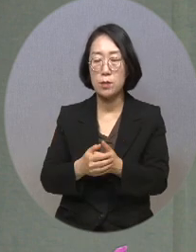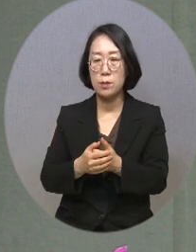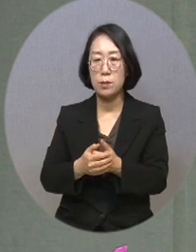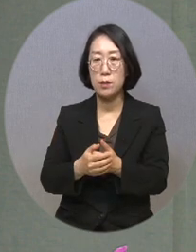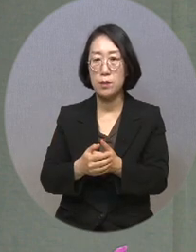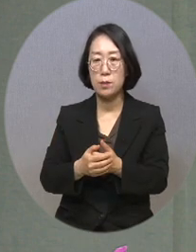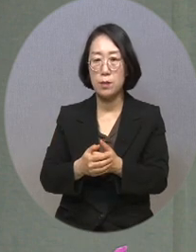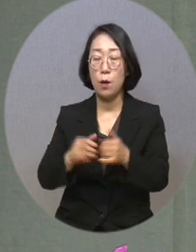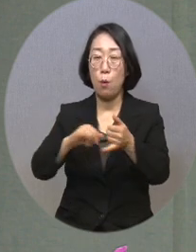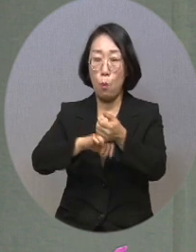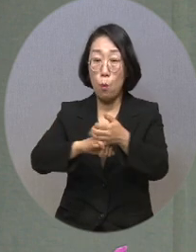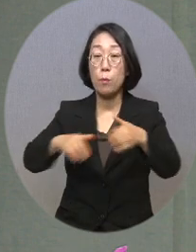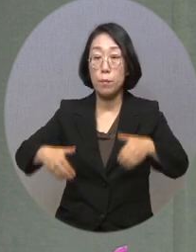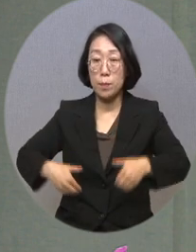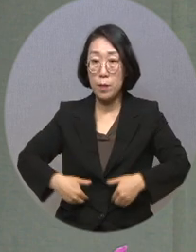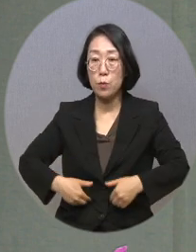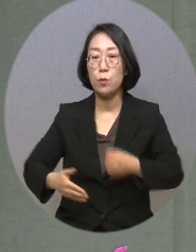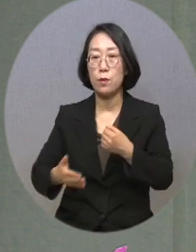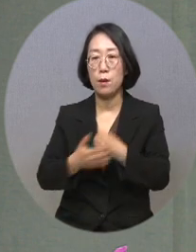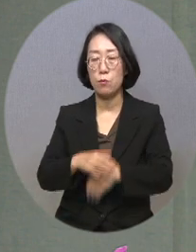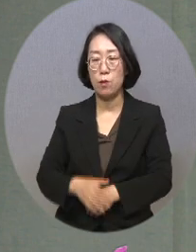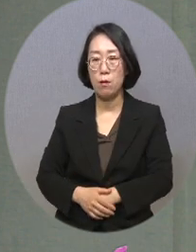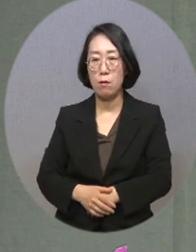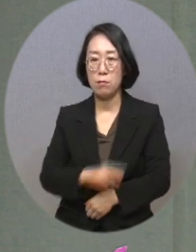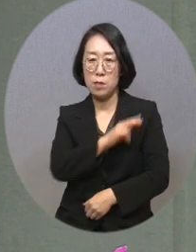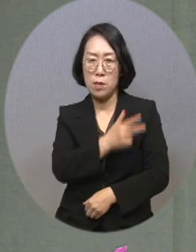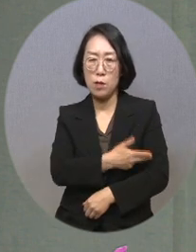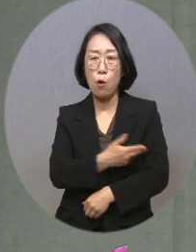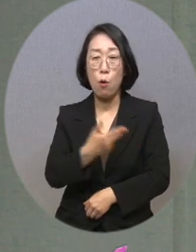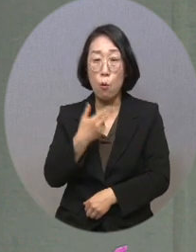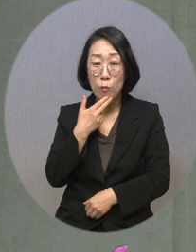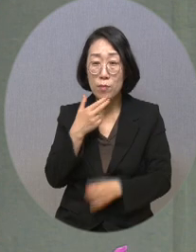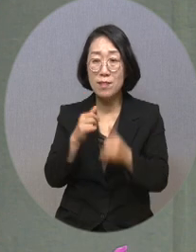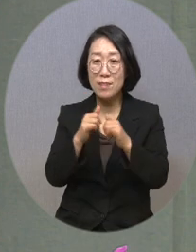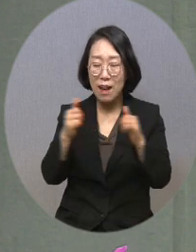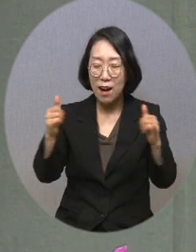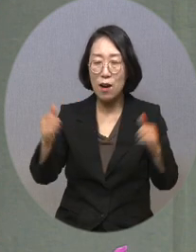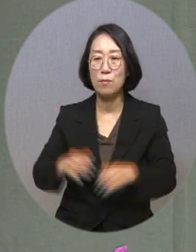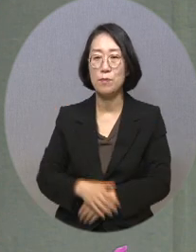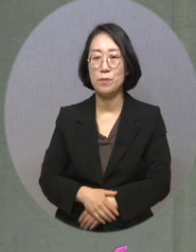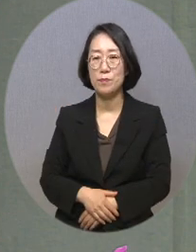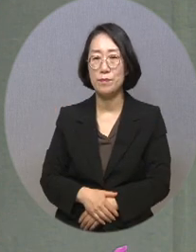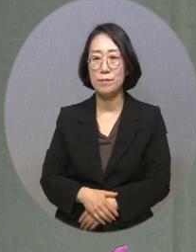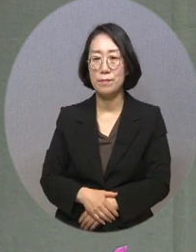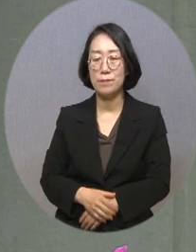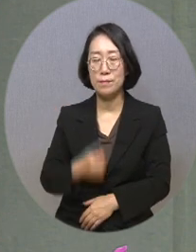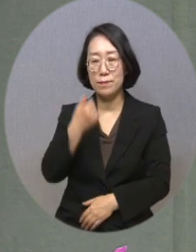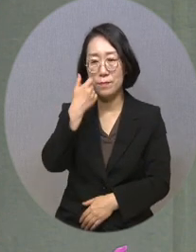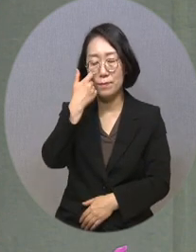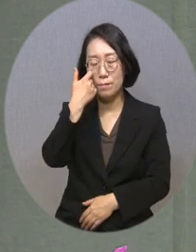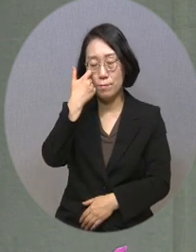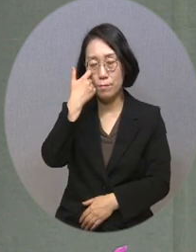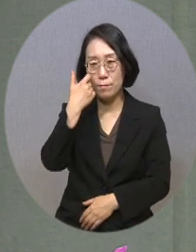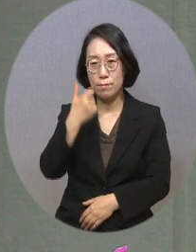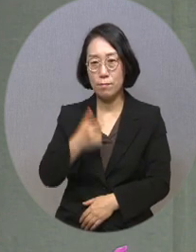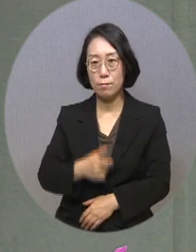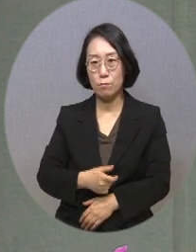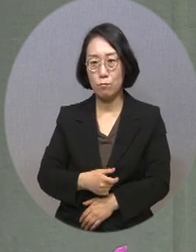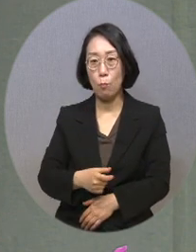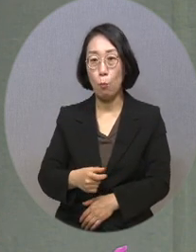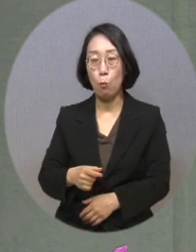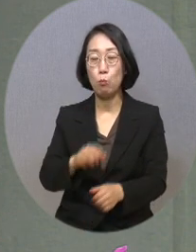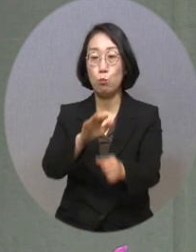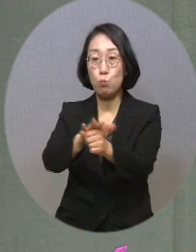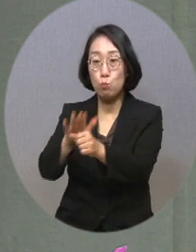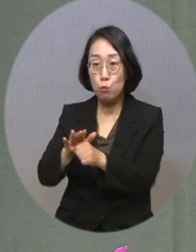때문에 아까 말씀하신 것처럼 무면허 네. 세무사지 그러니까 네. 면허 없는 사람이 면허 행위를 한다든가